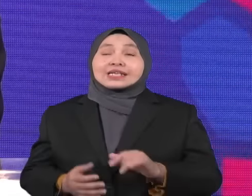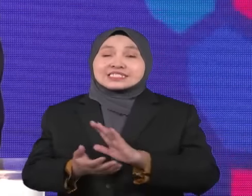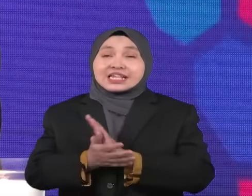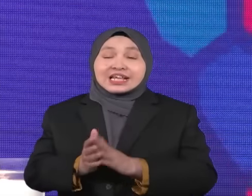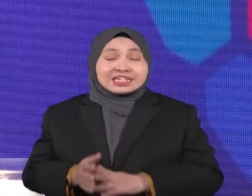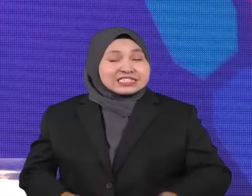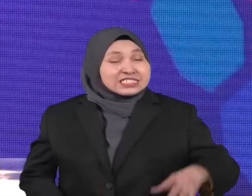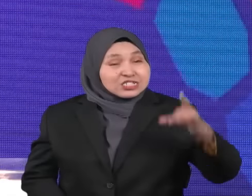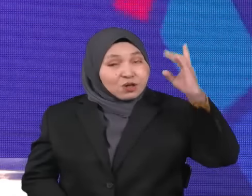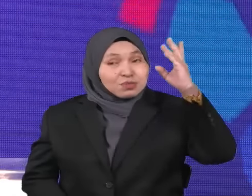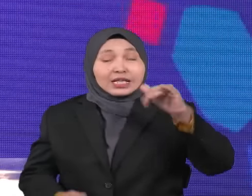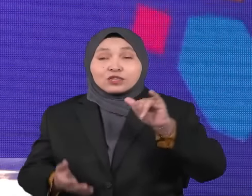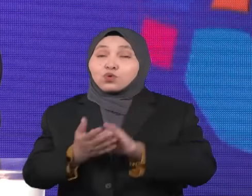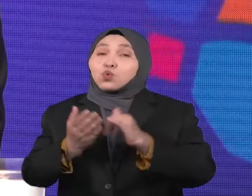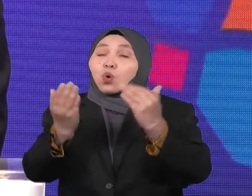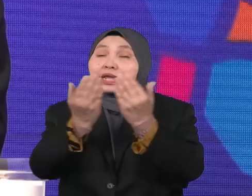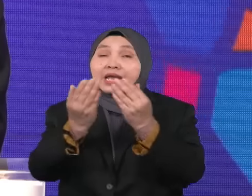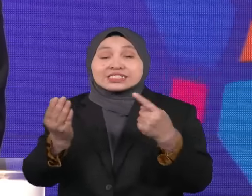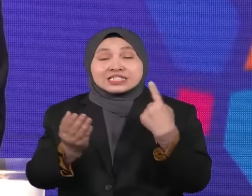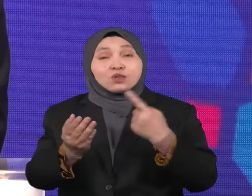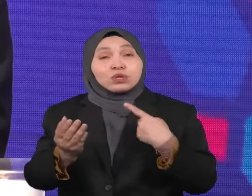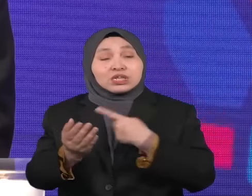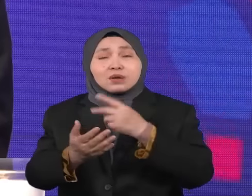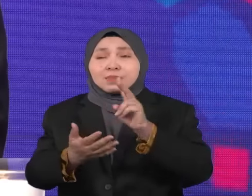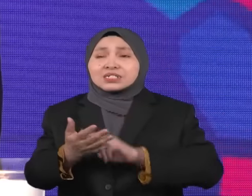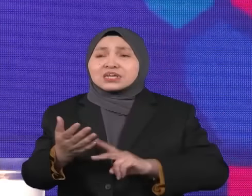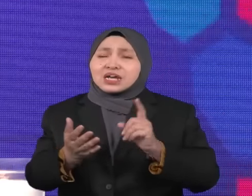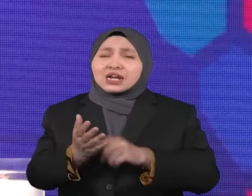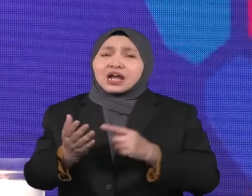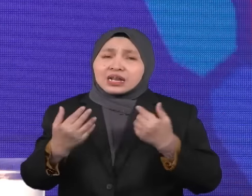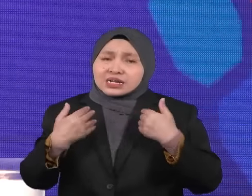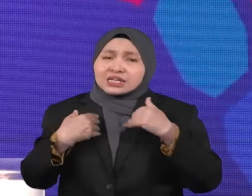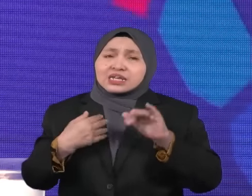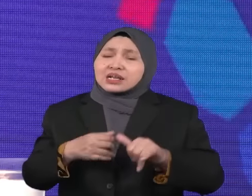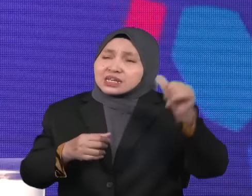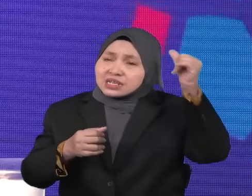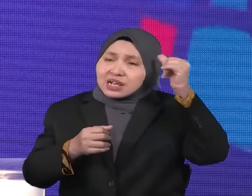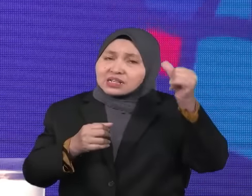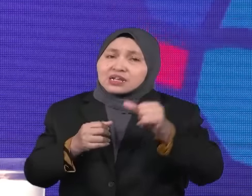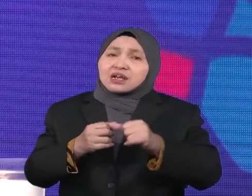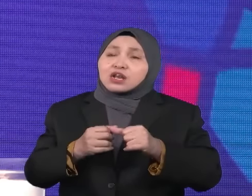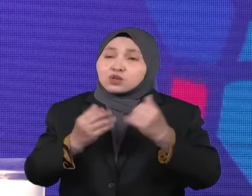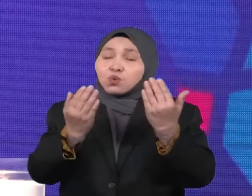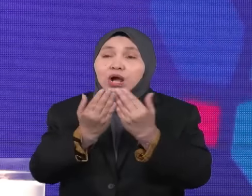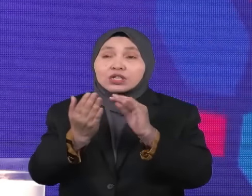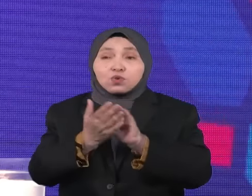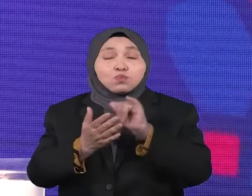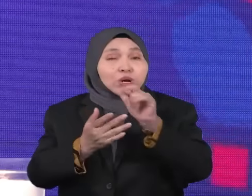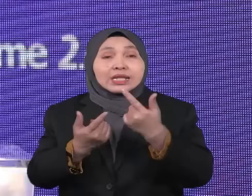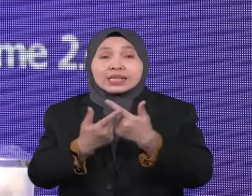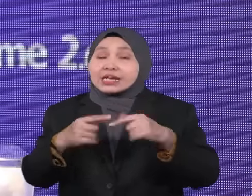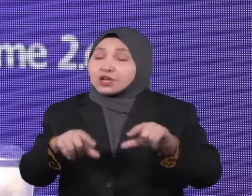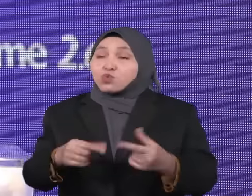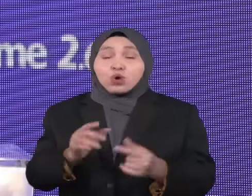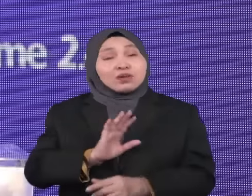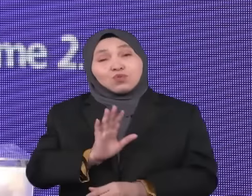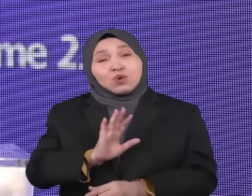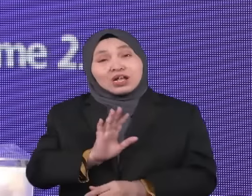doa yang selalu kita baca. Kadang-kadang Ustaz Fahs, ada yang ingatkan doa tu bukan daripada dalam